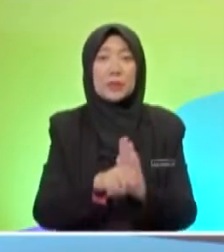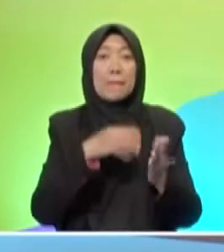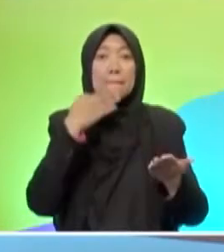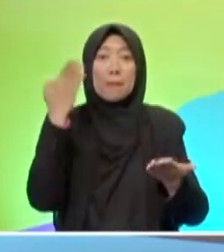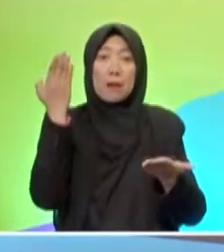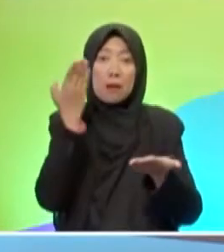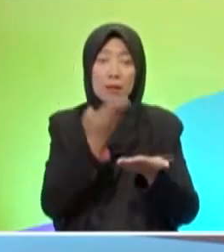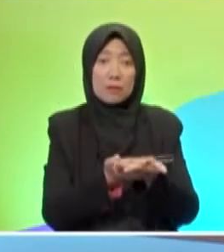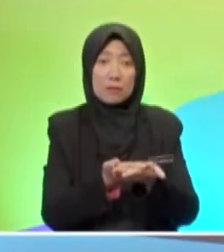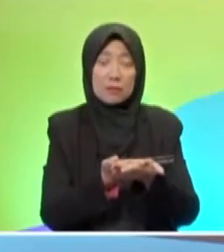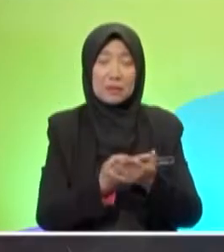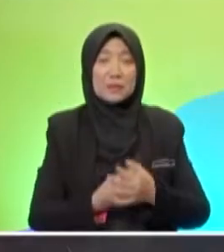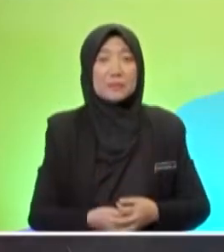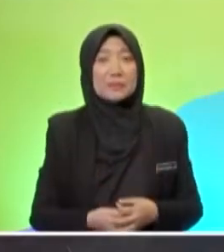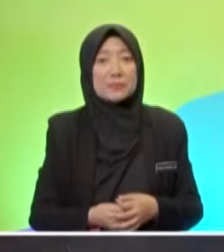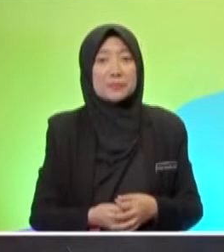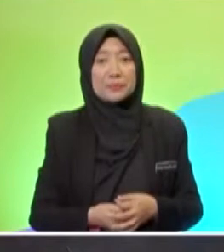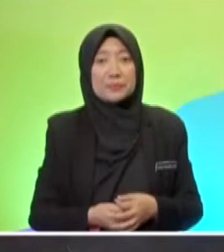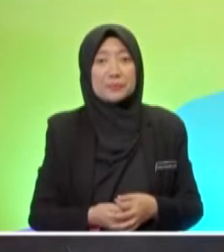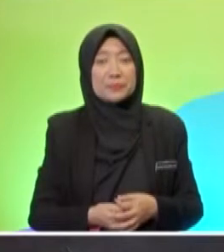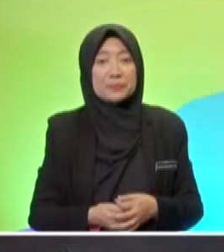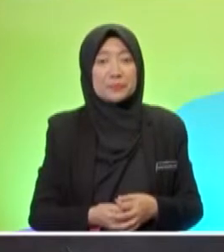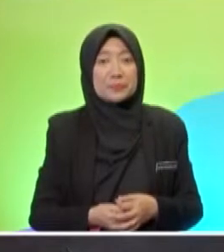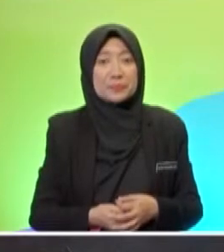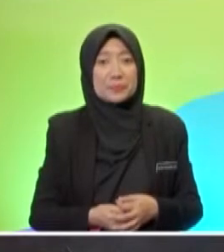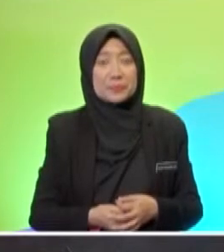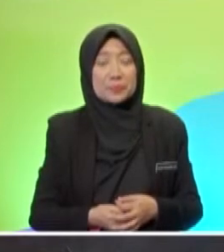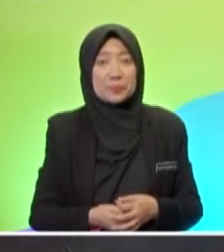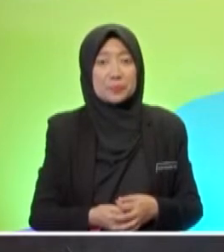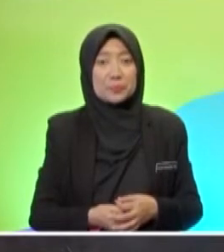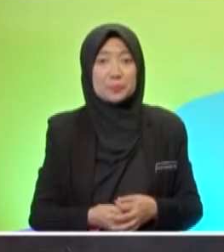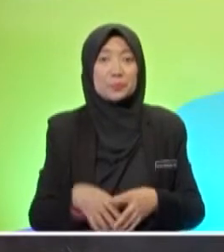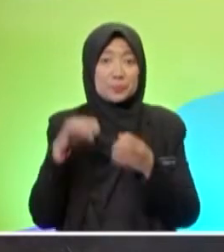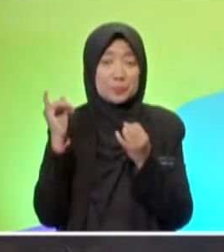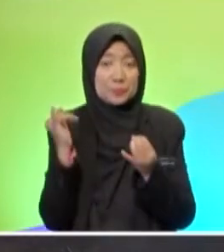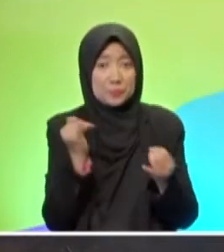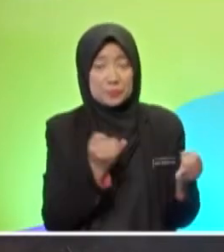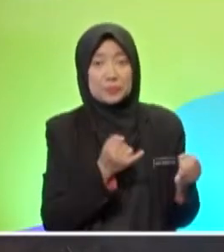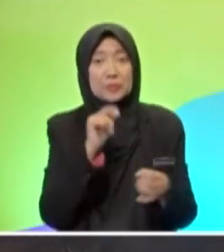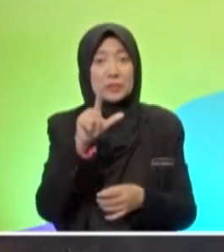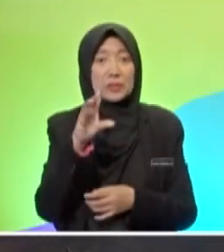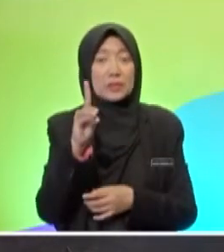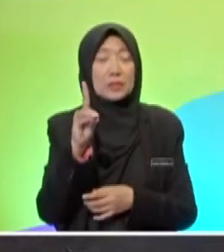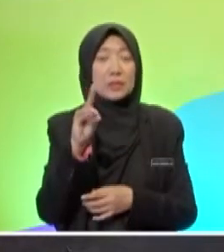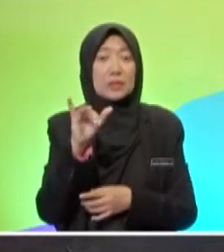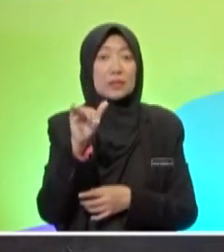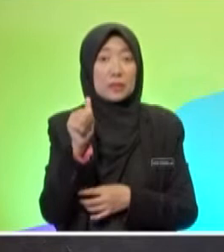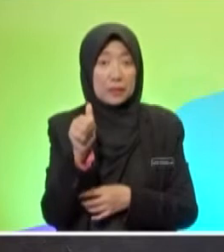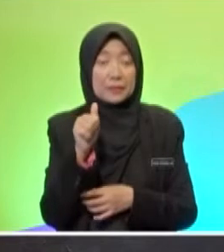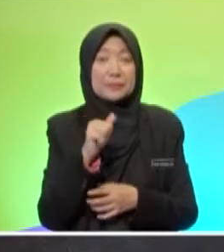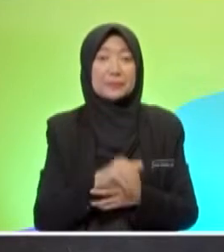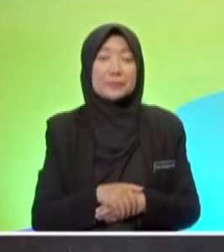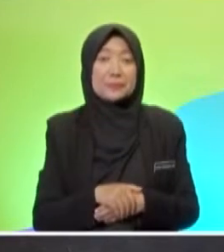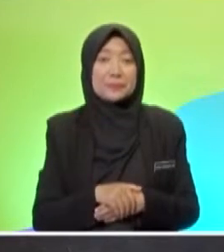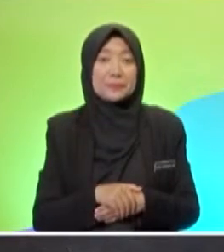hebat hebat hebat banget oke seterusnya cukup silakan Lidya Ayuni eh ke tanggal berita di itu